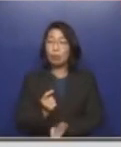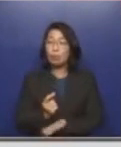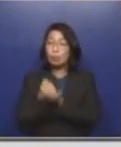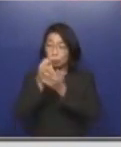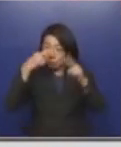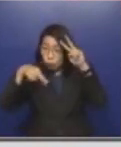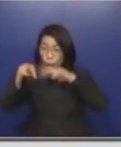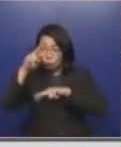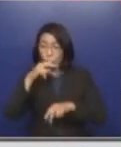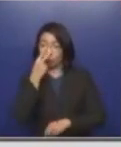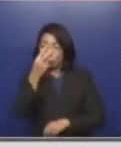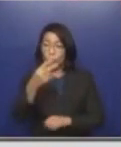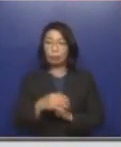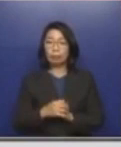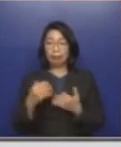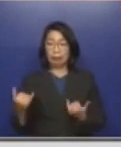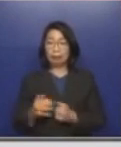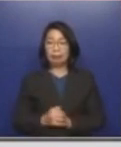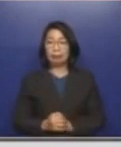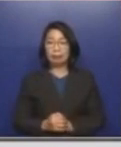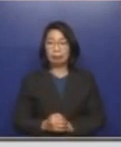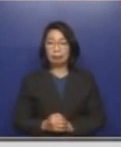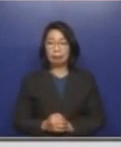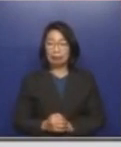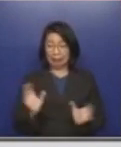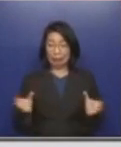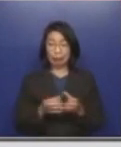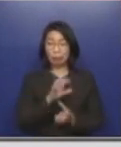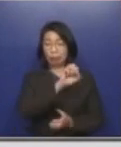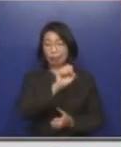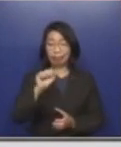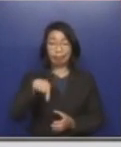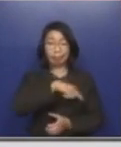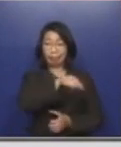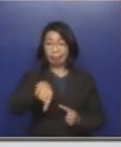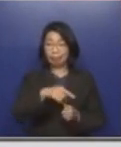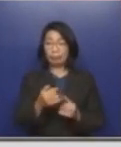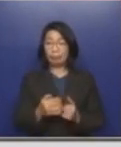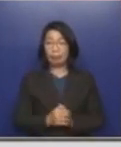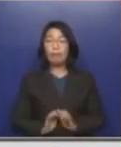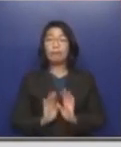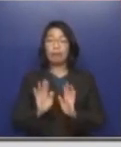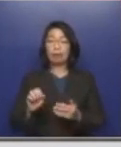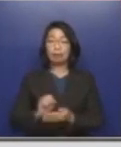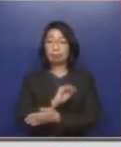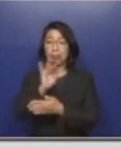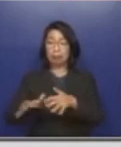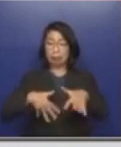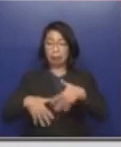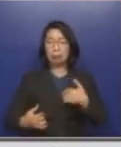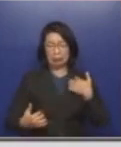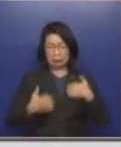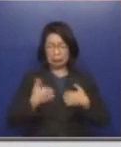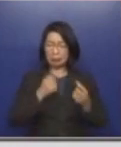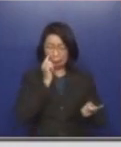ประชาชนเนี่ยเราไม่ต้องพูดถึงในเฉพาะสภาผู้แทนเราราษฎรเราอย่างเดียวนะครับ ท่านเอาพี่น้องประชาชนที่เขาเดือดร้อนจริ